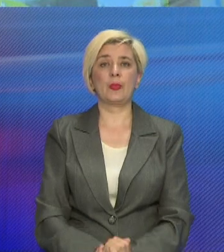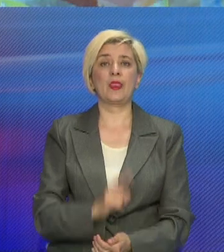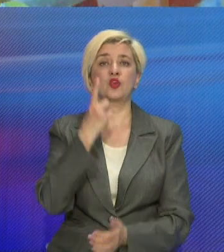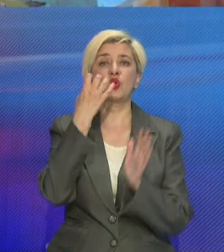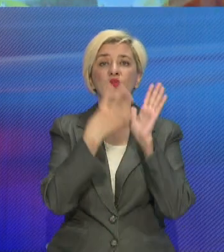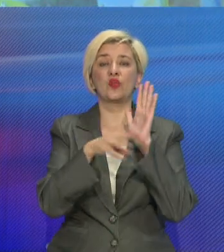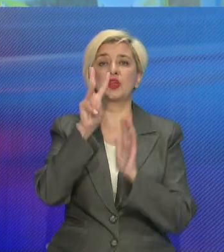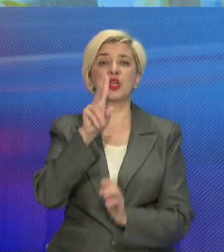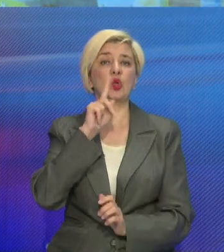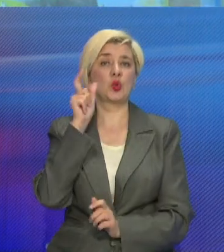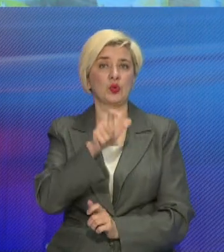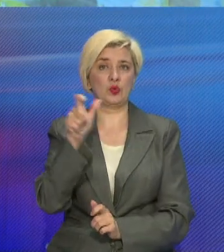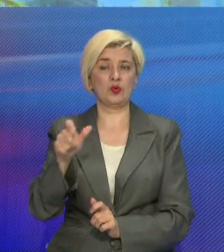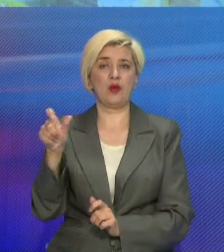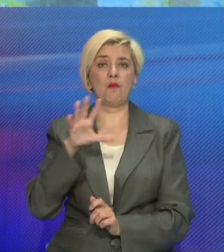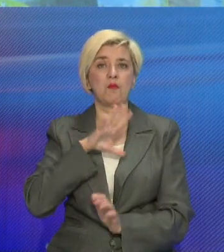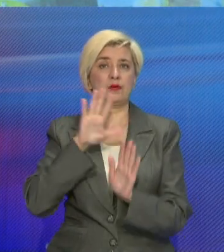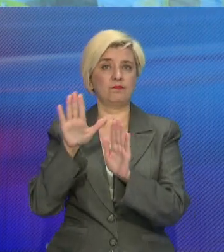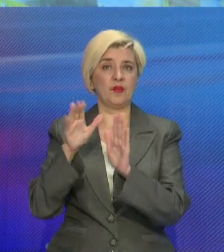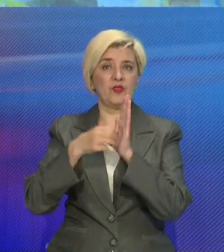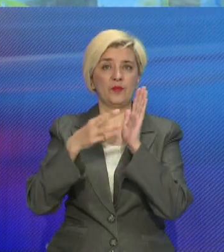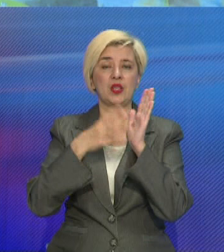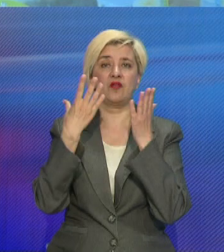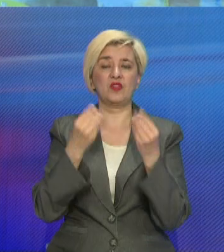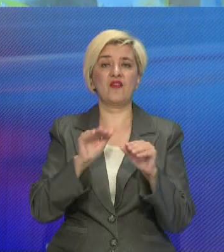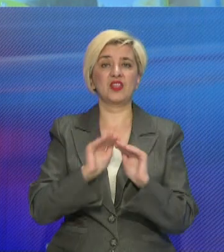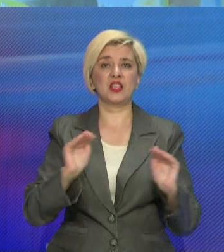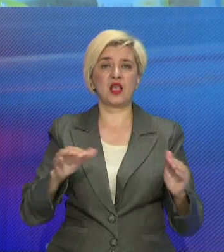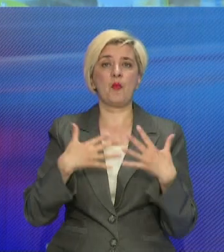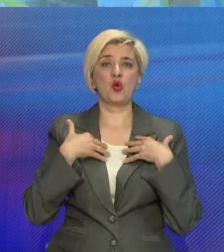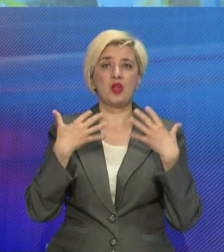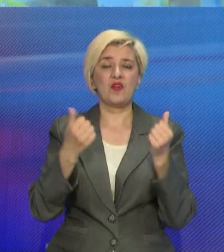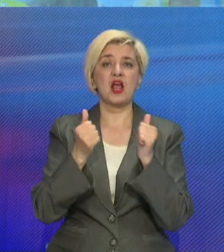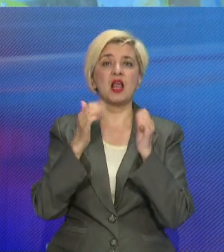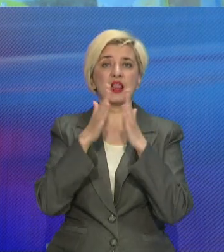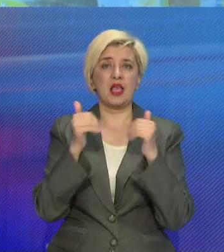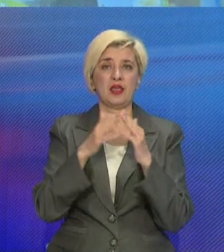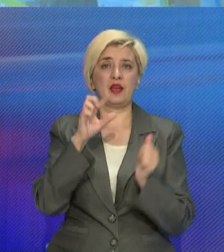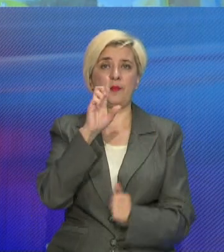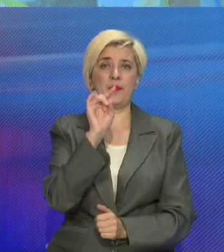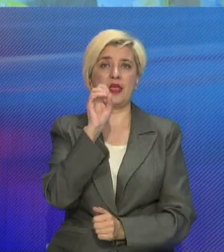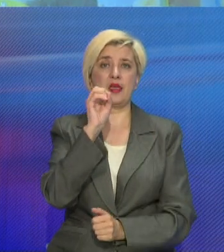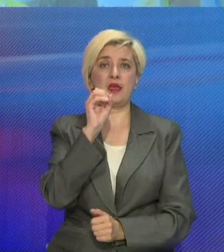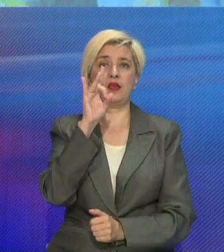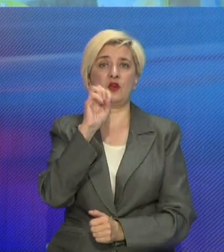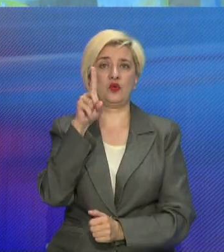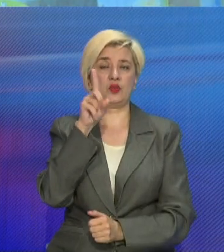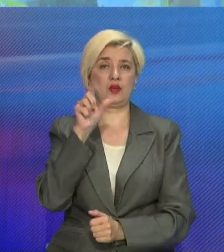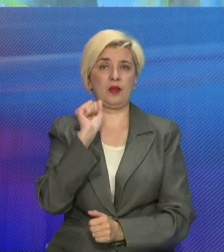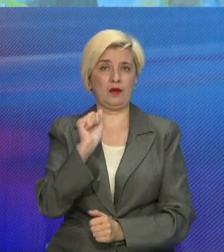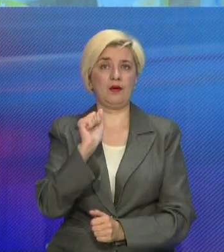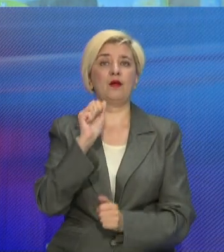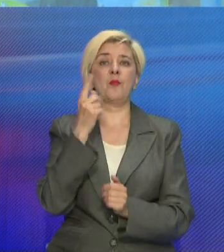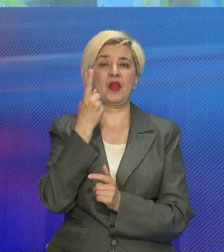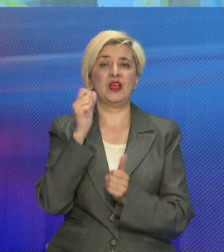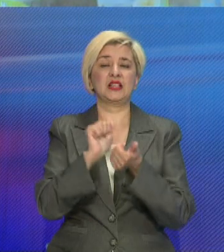193 юныя гродзенцы правялі 18 дзён у дзіцячым аздараўленчым лагеры «Бярозка». Першая змена – спартыўная, у рамках якой былі